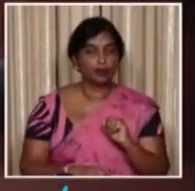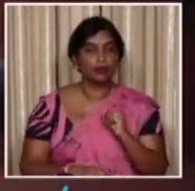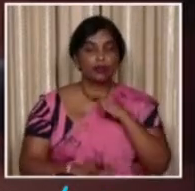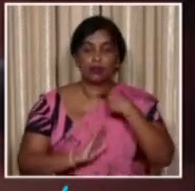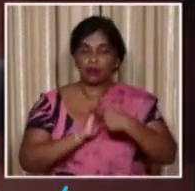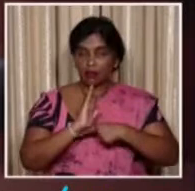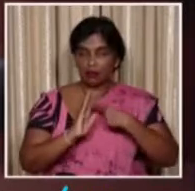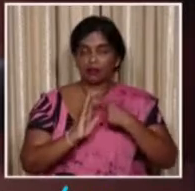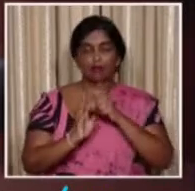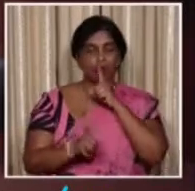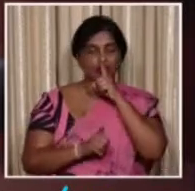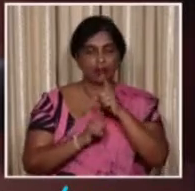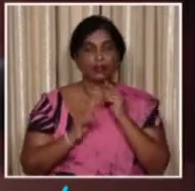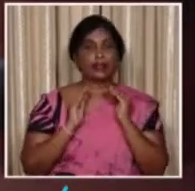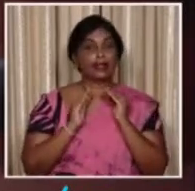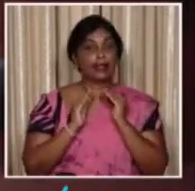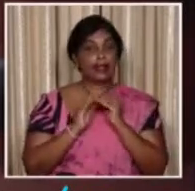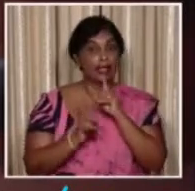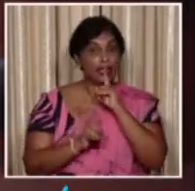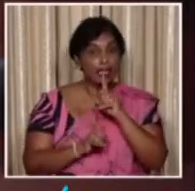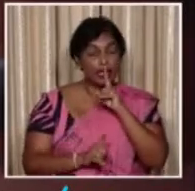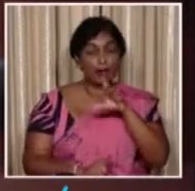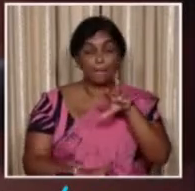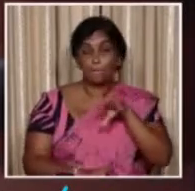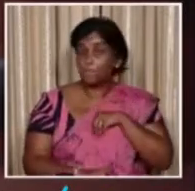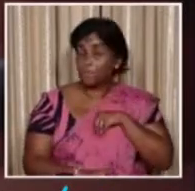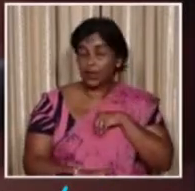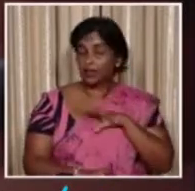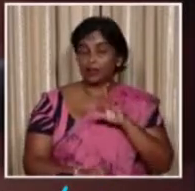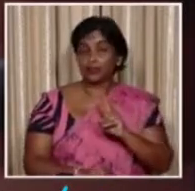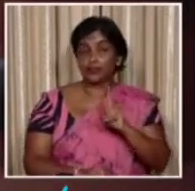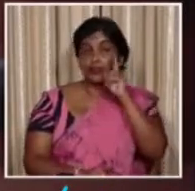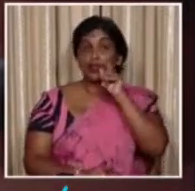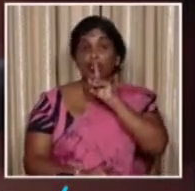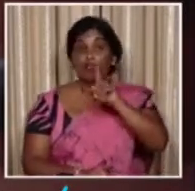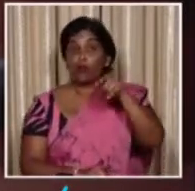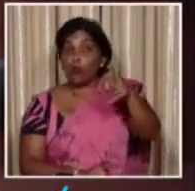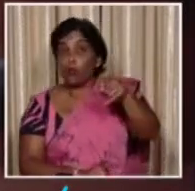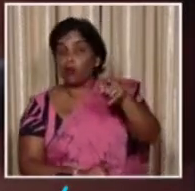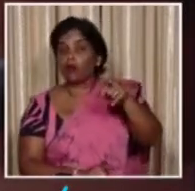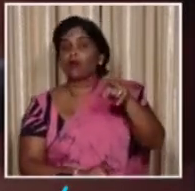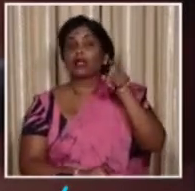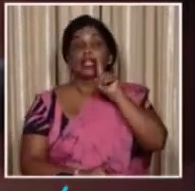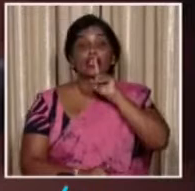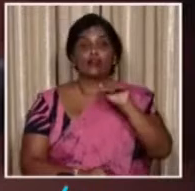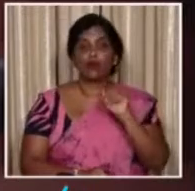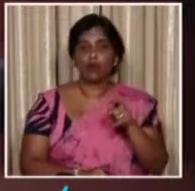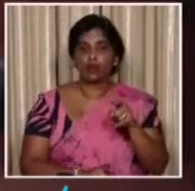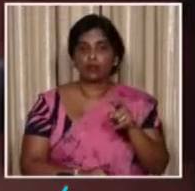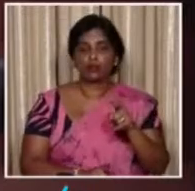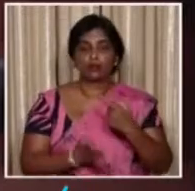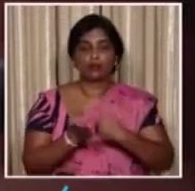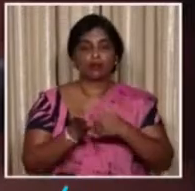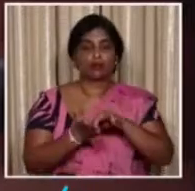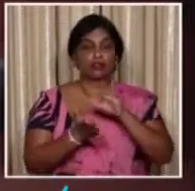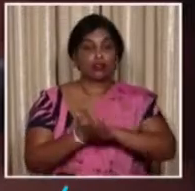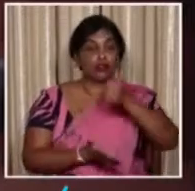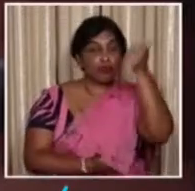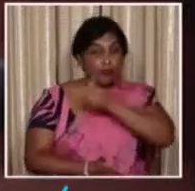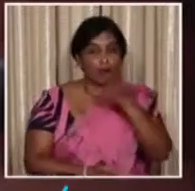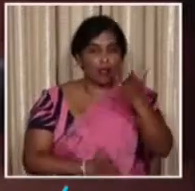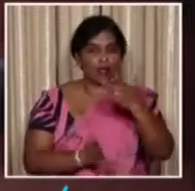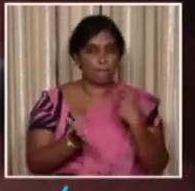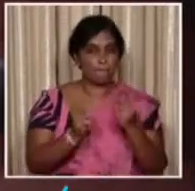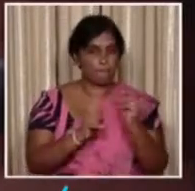रटे कियमनक् तीनवा गयक् कियन दे विश्वास करन्न कलिन कियपु केना होयला बलन्न कियला कियपु केना कौद लियापदिति कप्पंकारे प्रसन्न